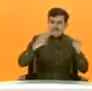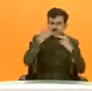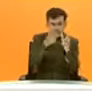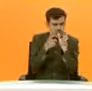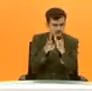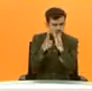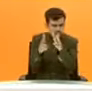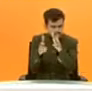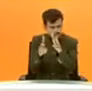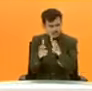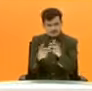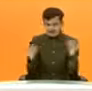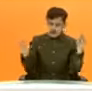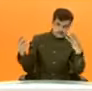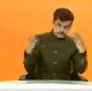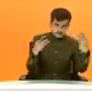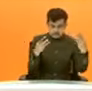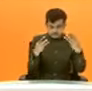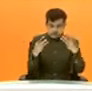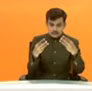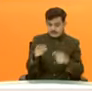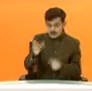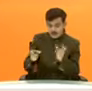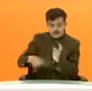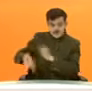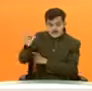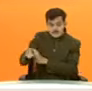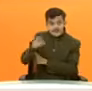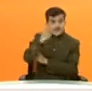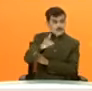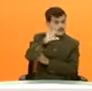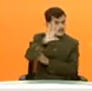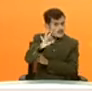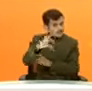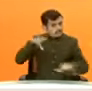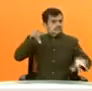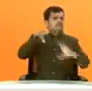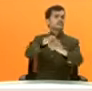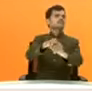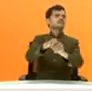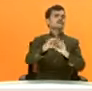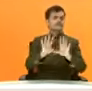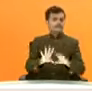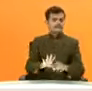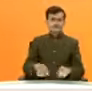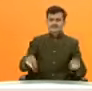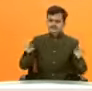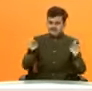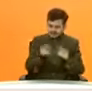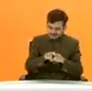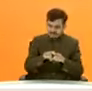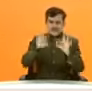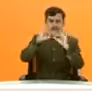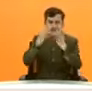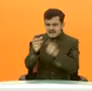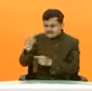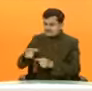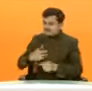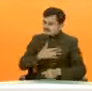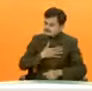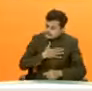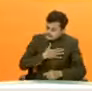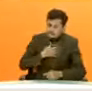खिलाफ हमारी लड़ाई में 140 करोड़ भारतीयों के साथ खड़ा है। मैं पीड़ित परिवारों को फिर भरोसा